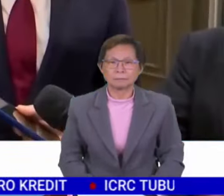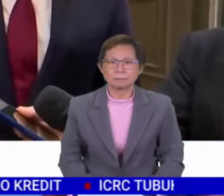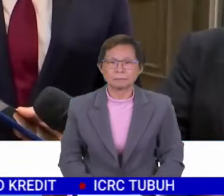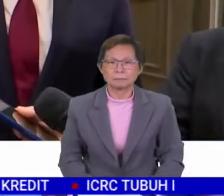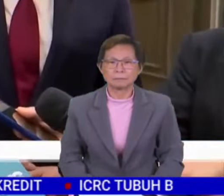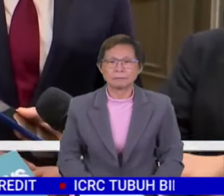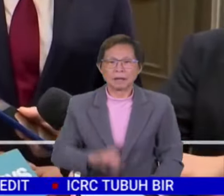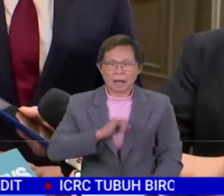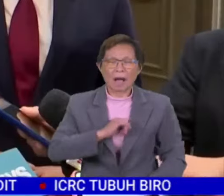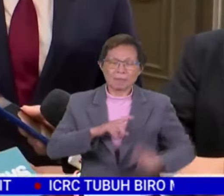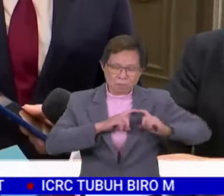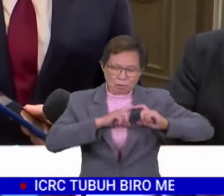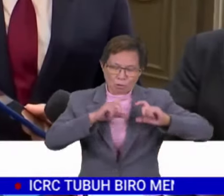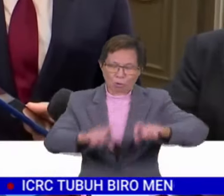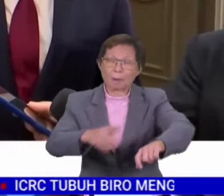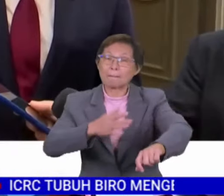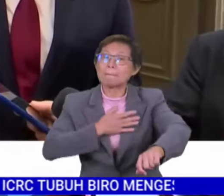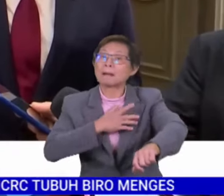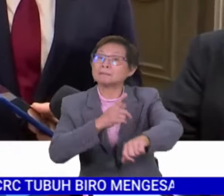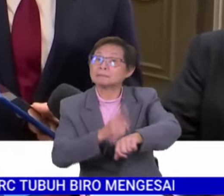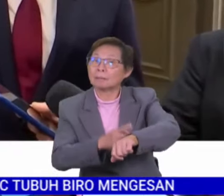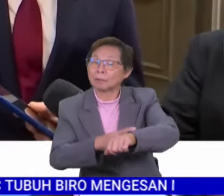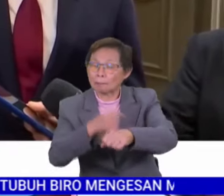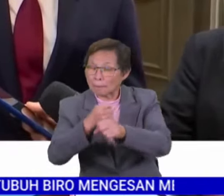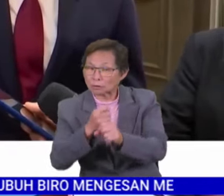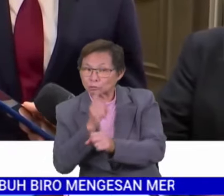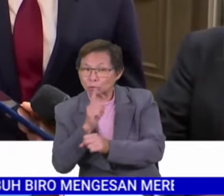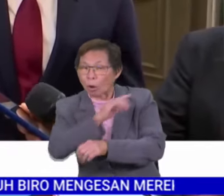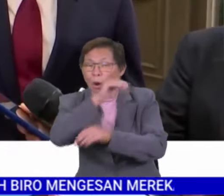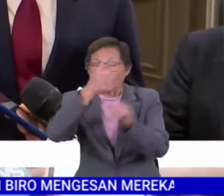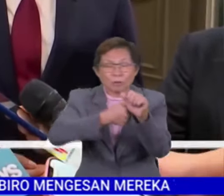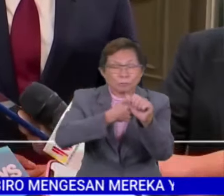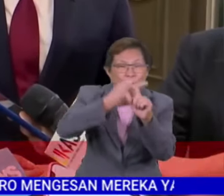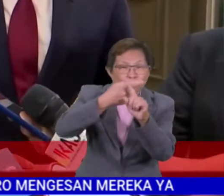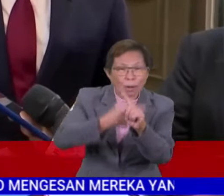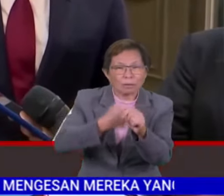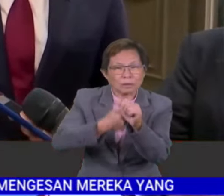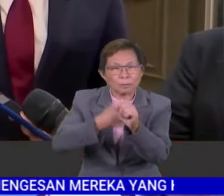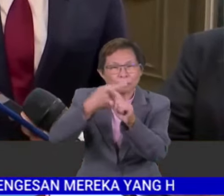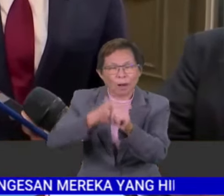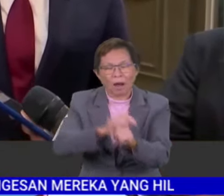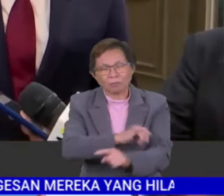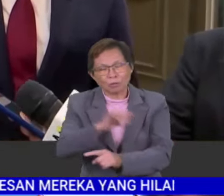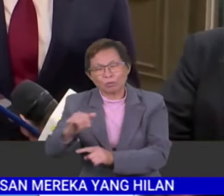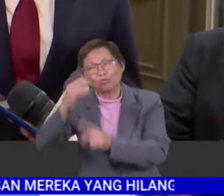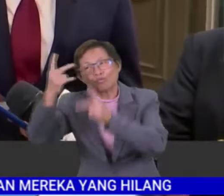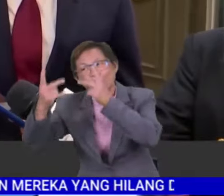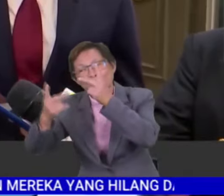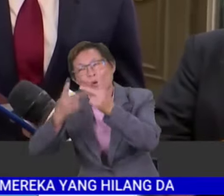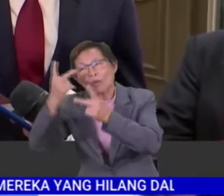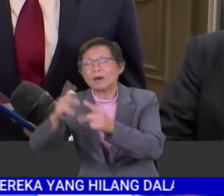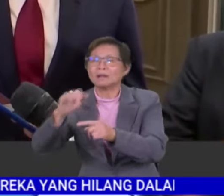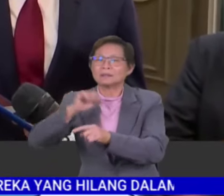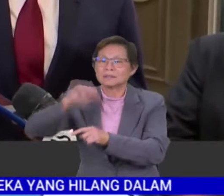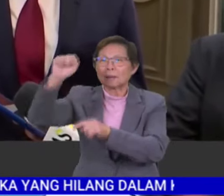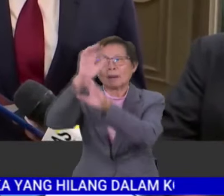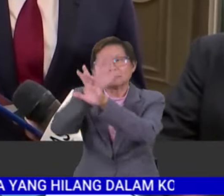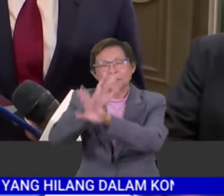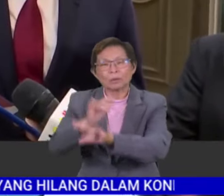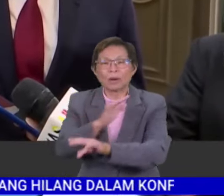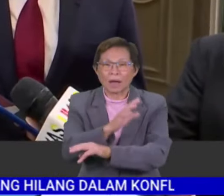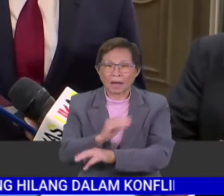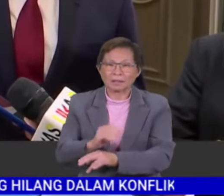I'm committing my time to making sure that every month there will be at least one visit to Sabah or Sarawak, which